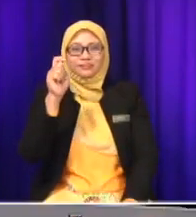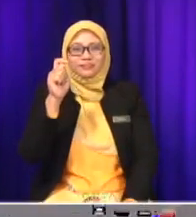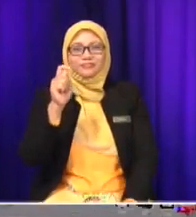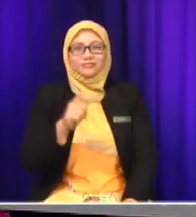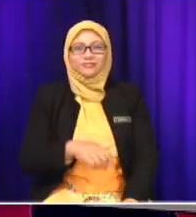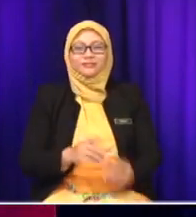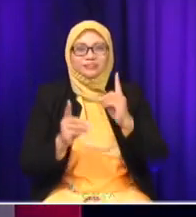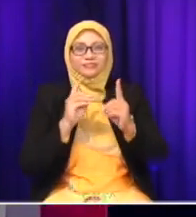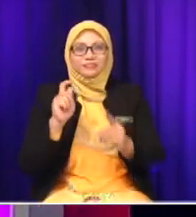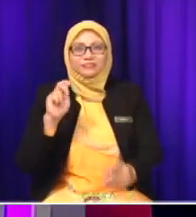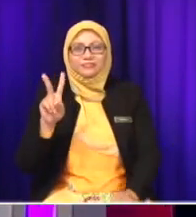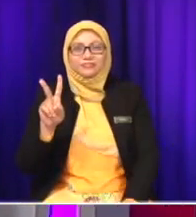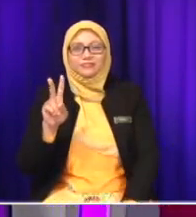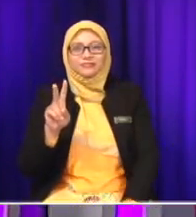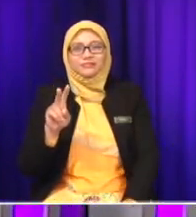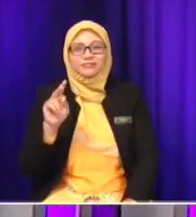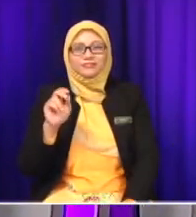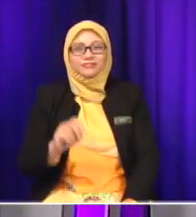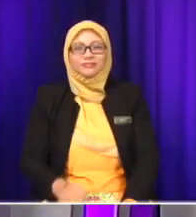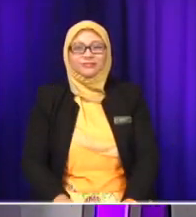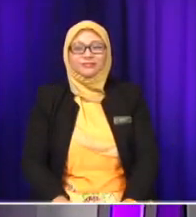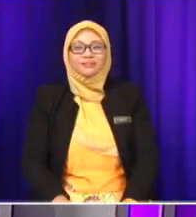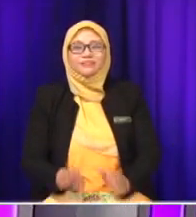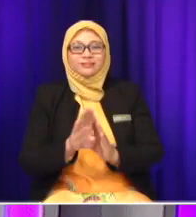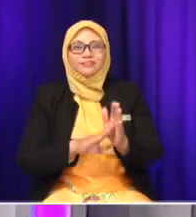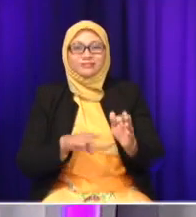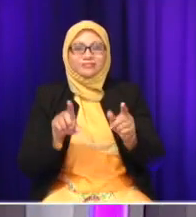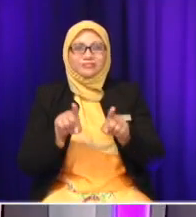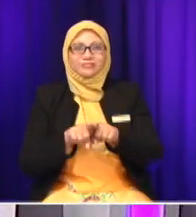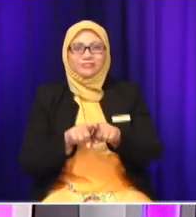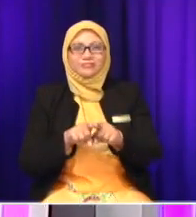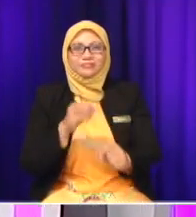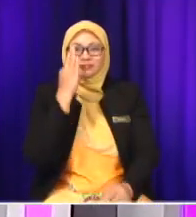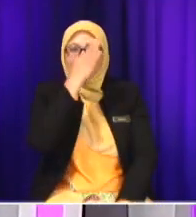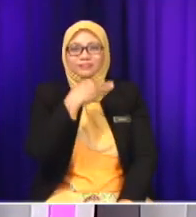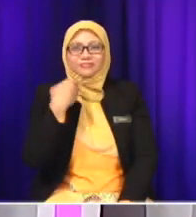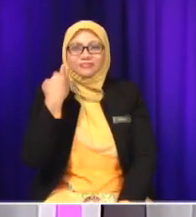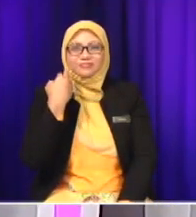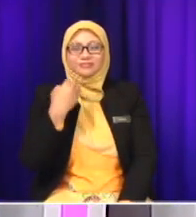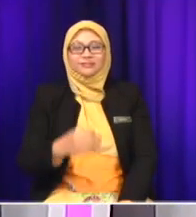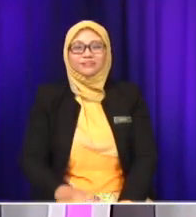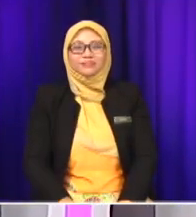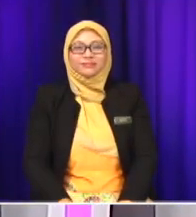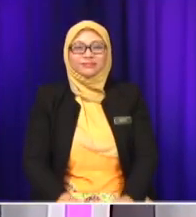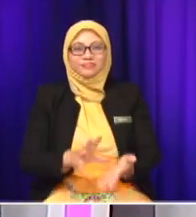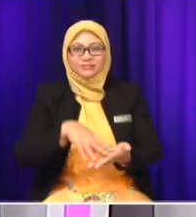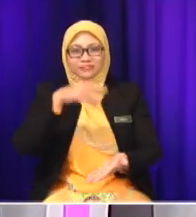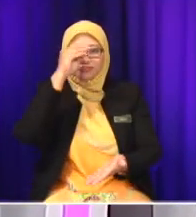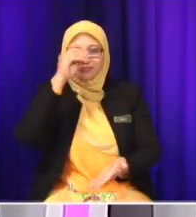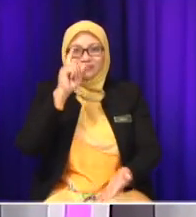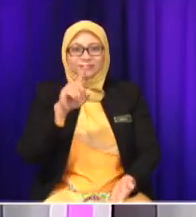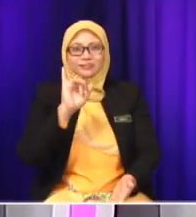2022 bersama dengan saya host Anda Fiz hari ini kita akan belajar sesuatu yang sangat menarik